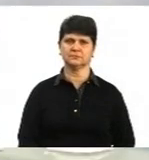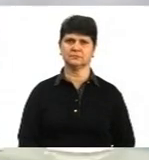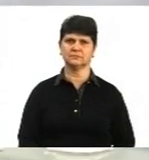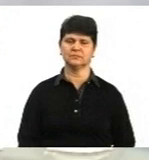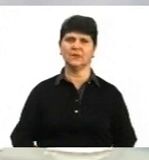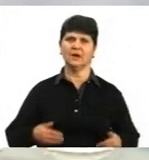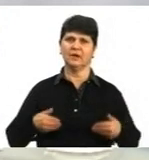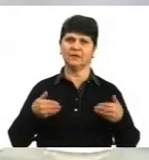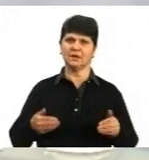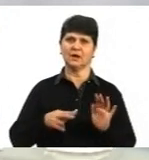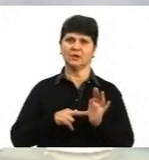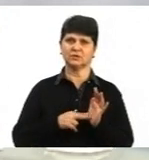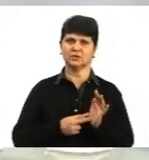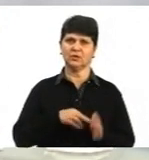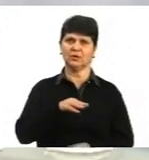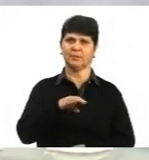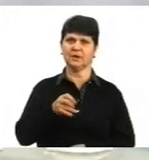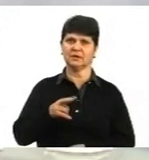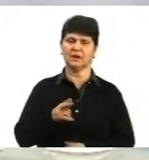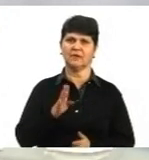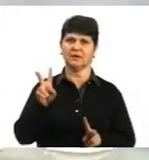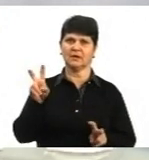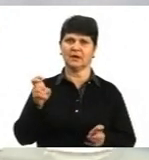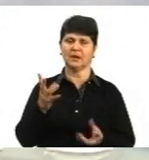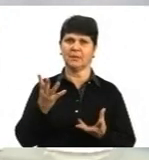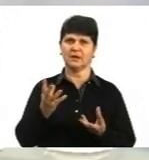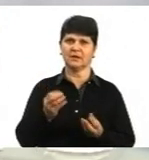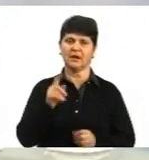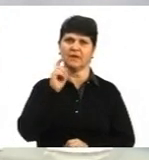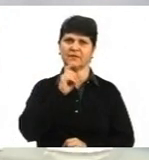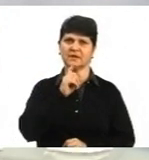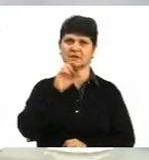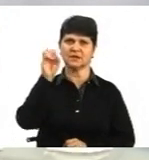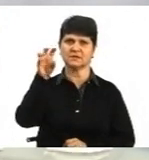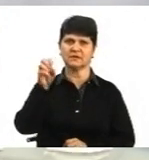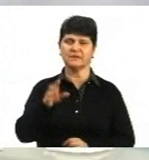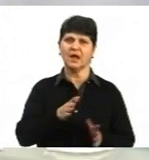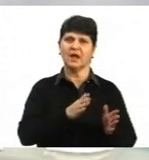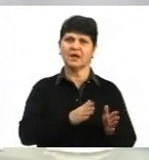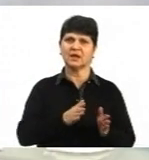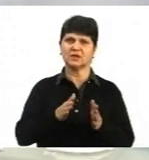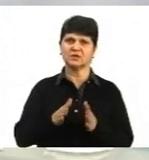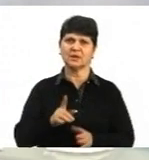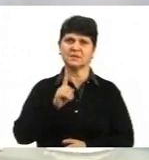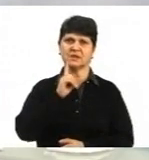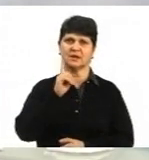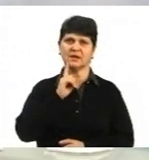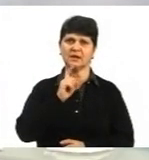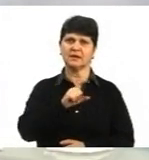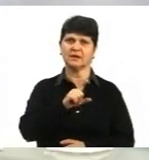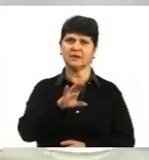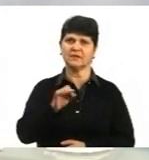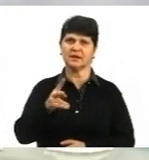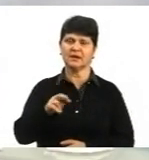Вітаю, 7 травня. Тема дня в прямому ефірі. Вінницькі світлофори налаштовують на режим зеленої хвилі. Про це говоримо сьогодні. Гість студії Сергій